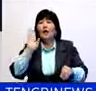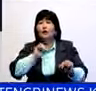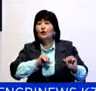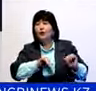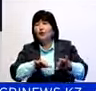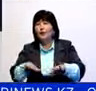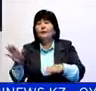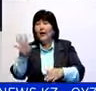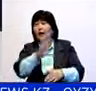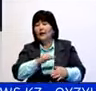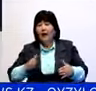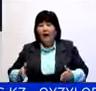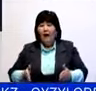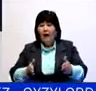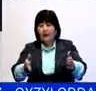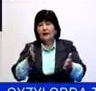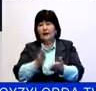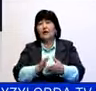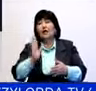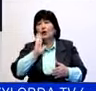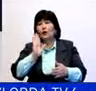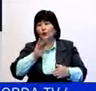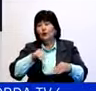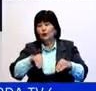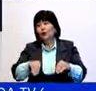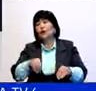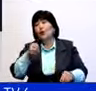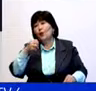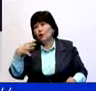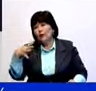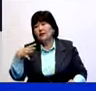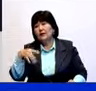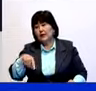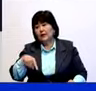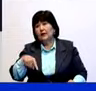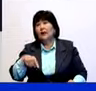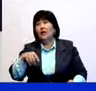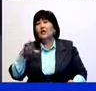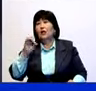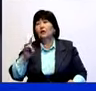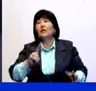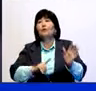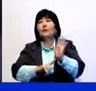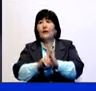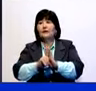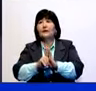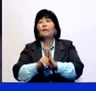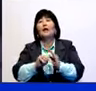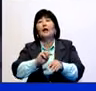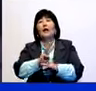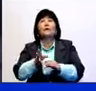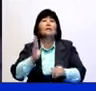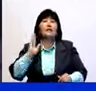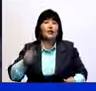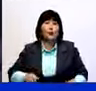барлық арықтарға аяқ суды осы 15-ші алдымыздағы 15-ші сәуірден бастап қамтамасыз ету.